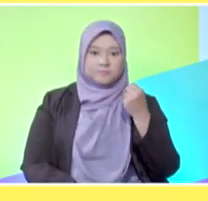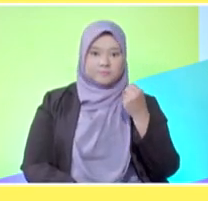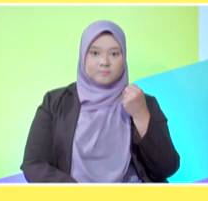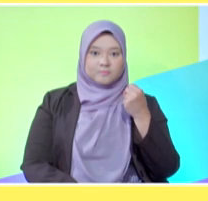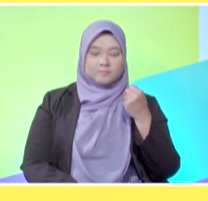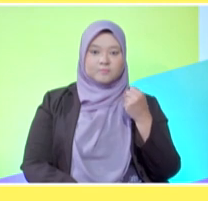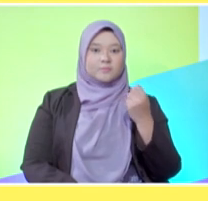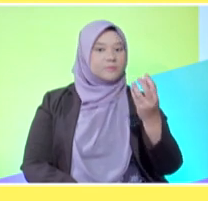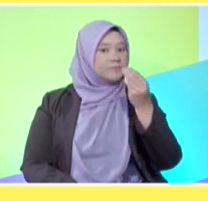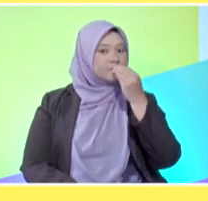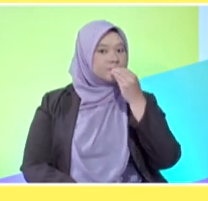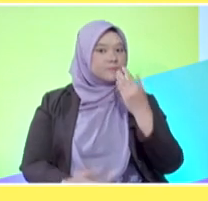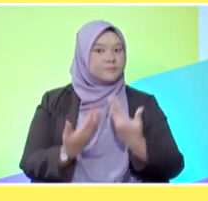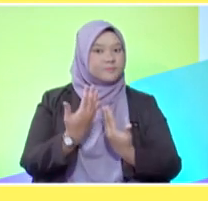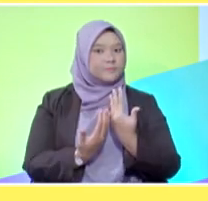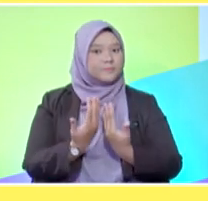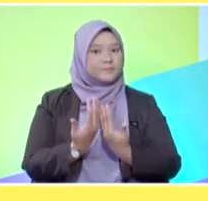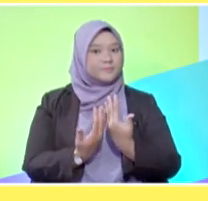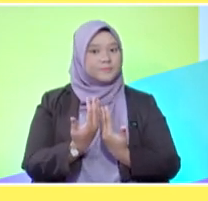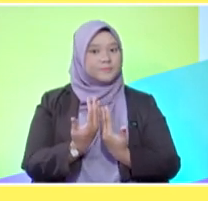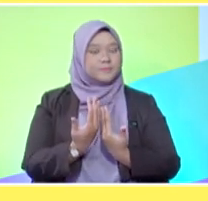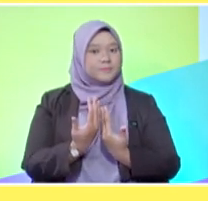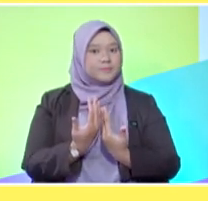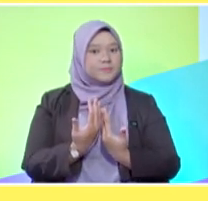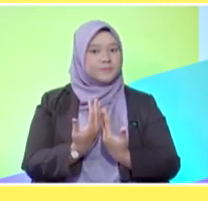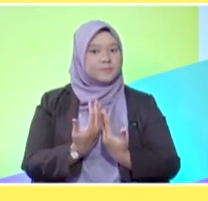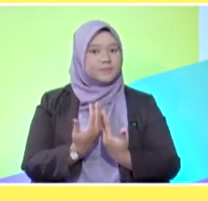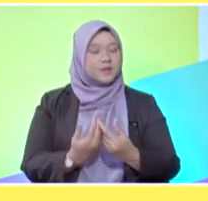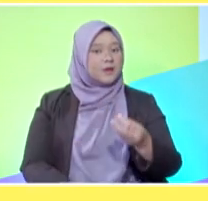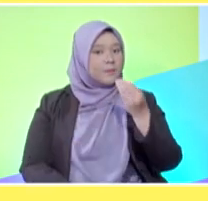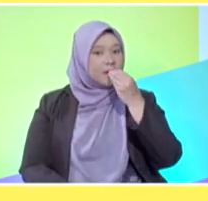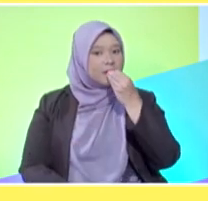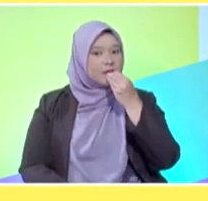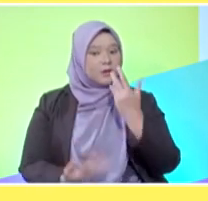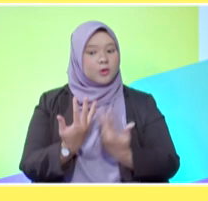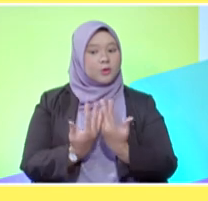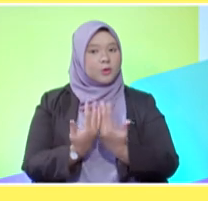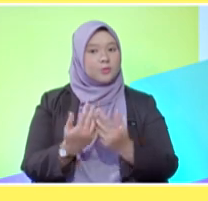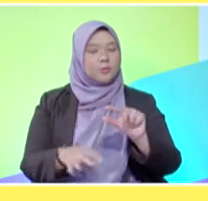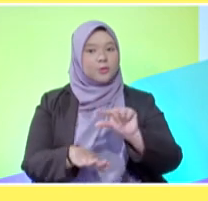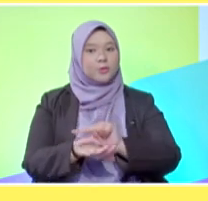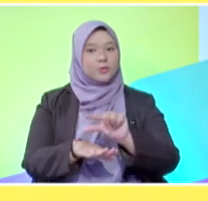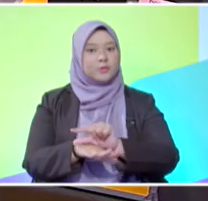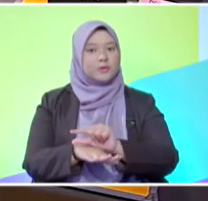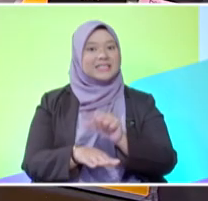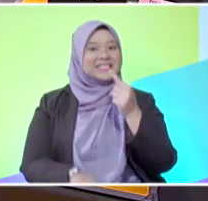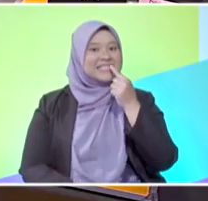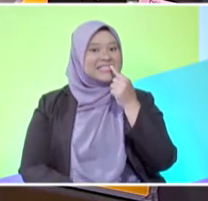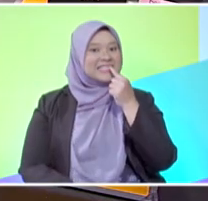rumput tuh menggunakan gigi kacik dia dan geraham sebelum pelan